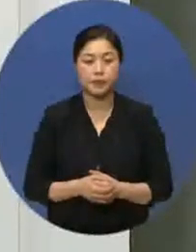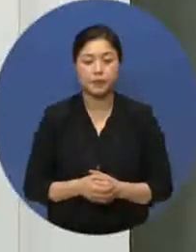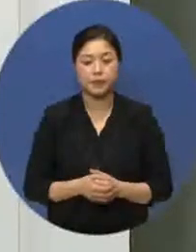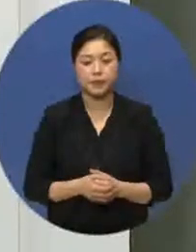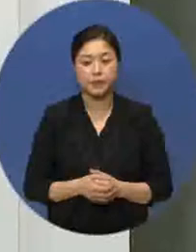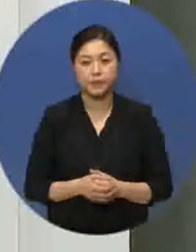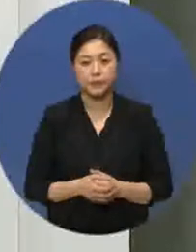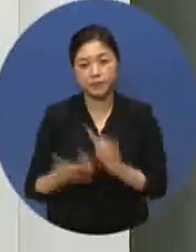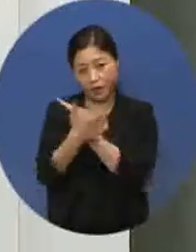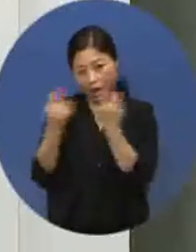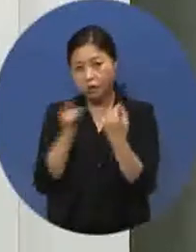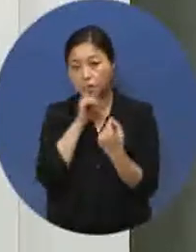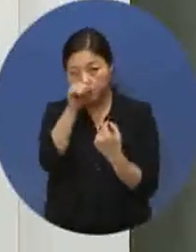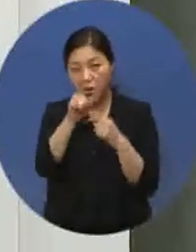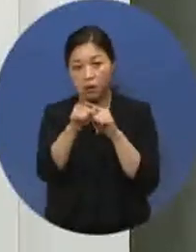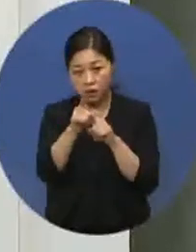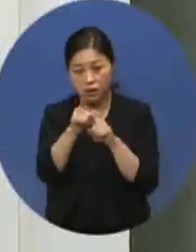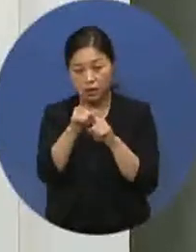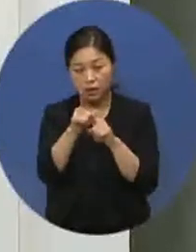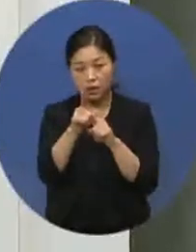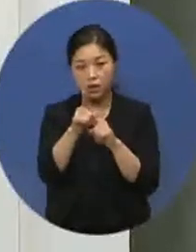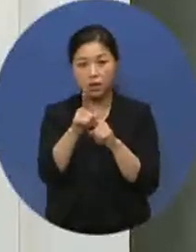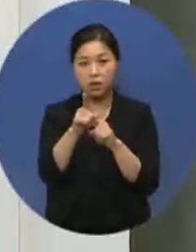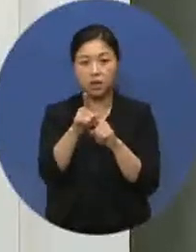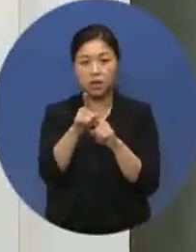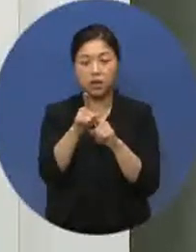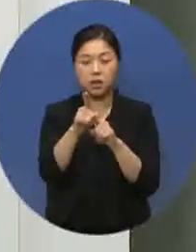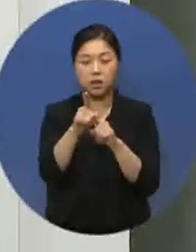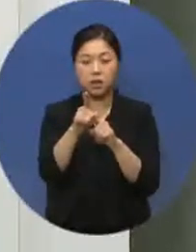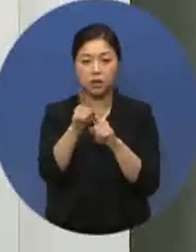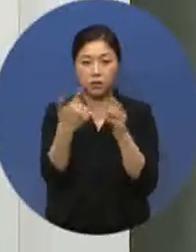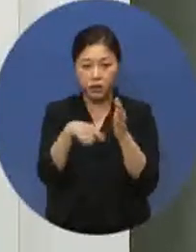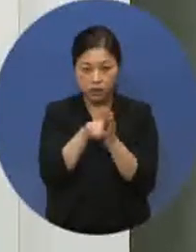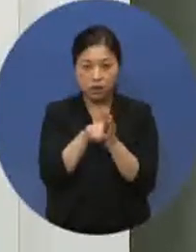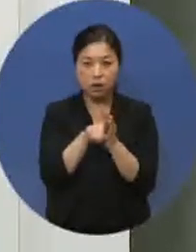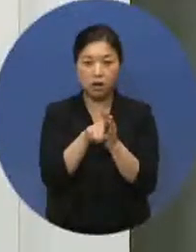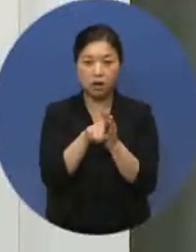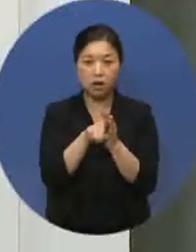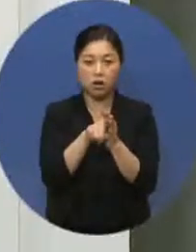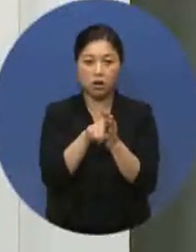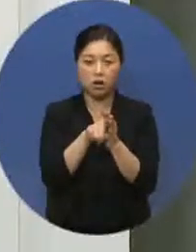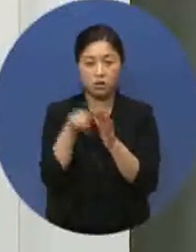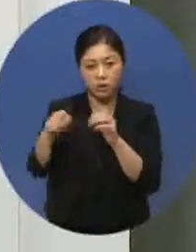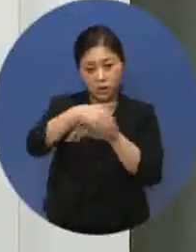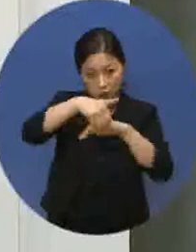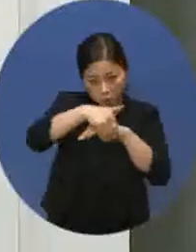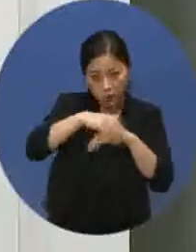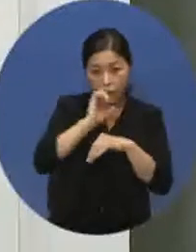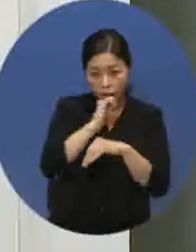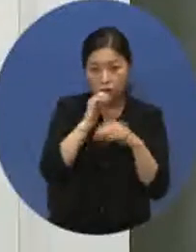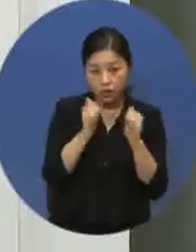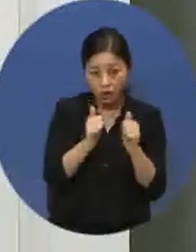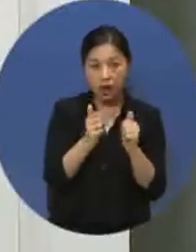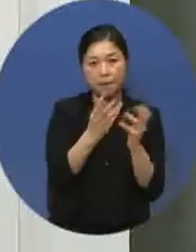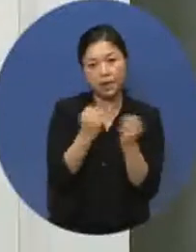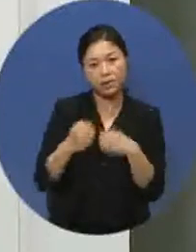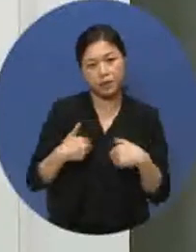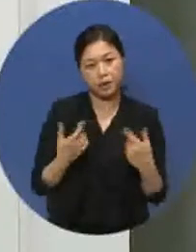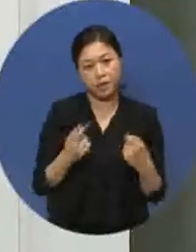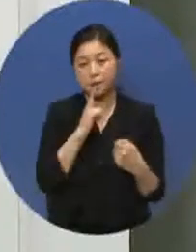소송을 대비해서 기획 변호사가 많이 필요하다. 이런 얘기들을